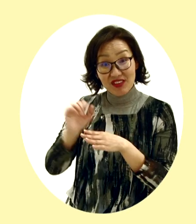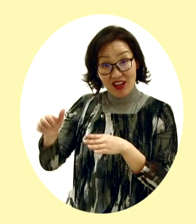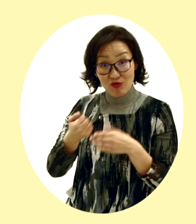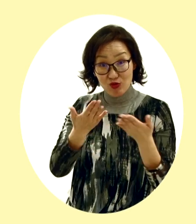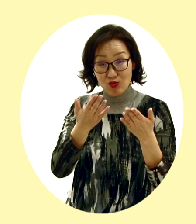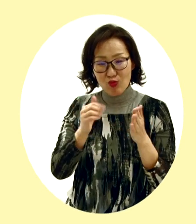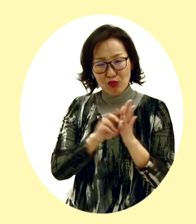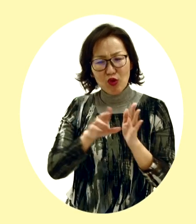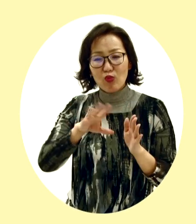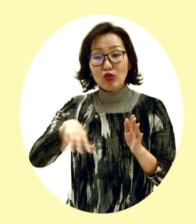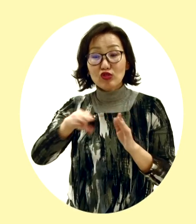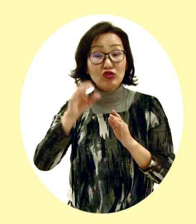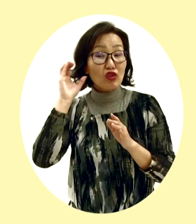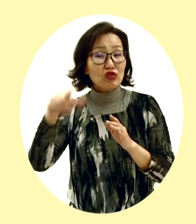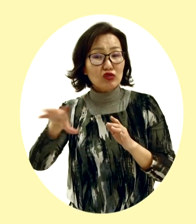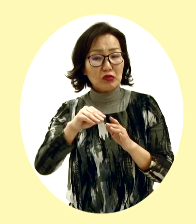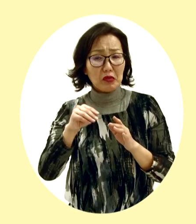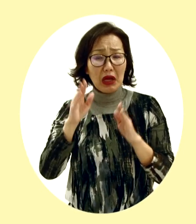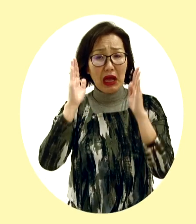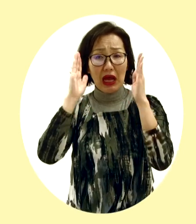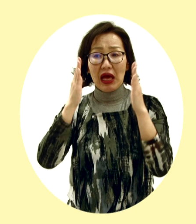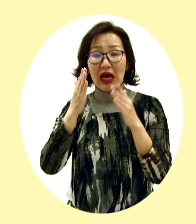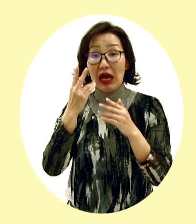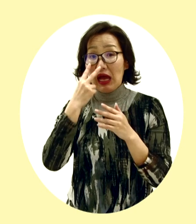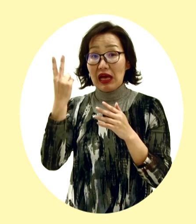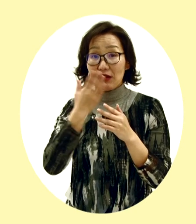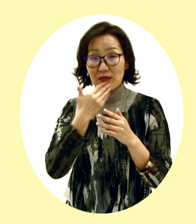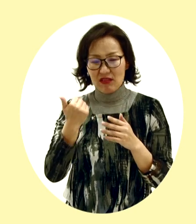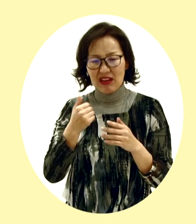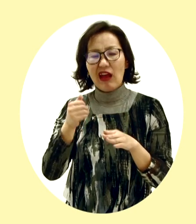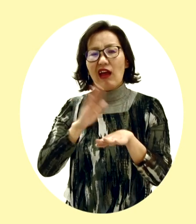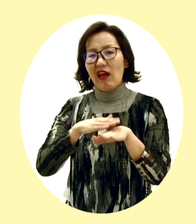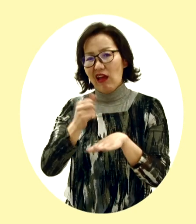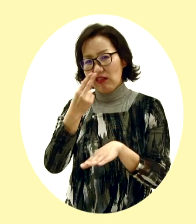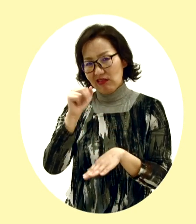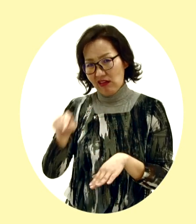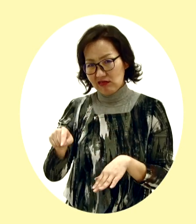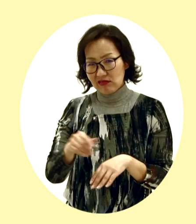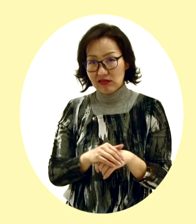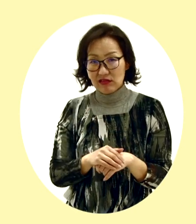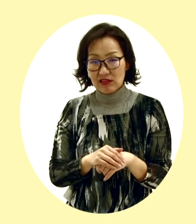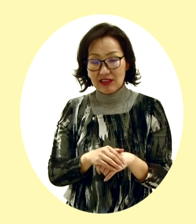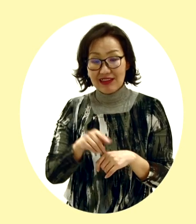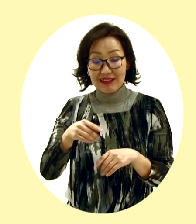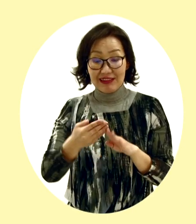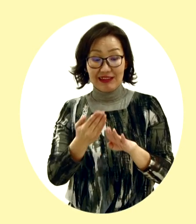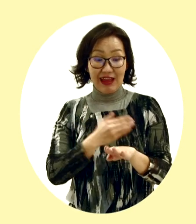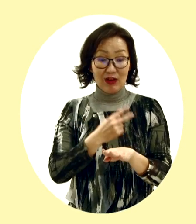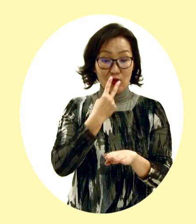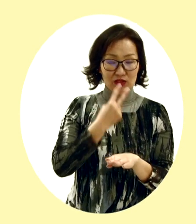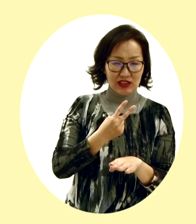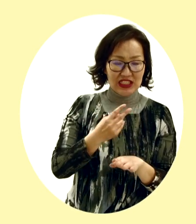боловч бусад сонсогч руугаа ерөөсөө харахгүй байгаа нь нэг алдаа юм байна. Тэгэхээр наан